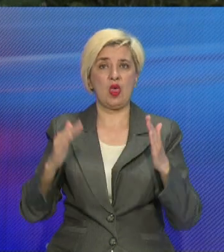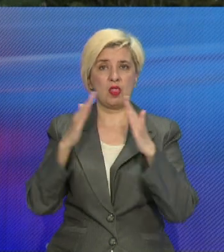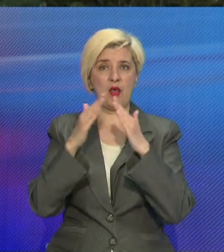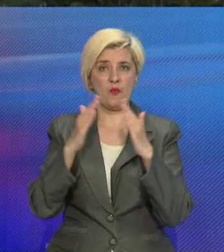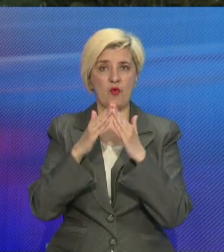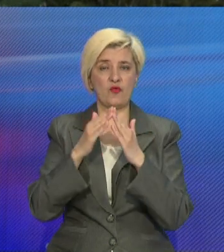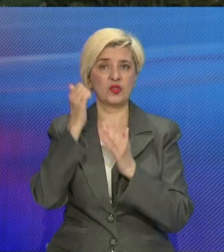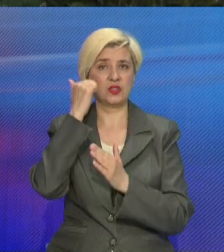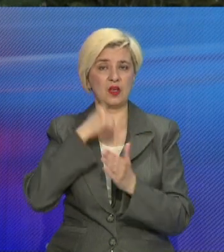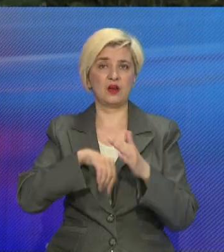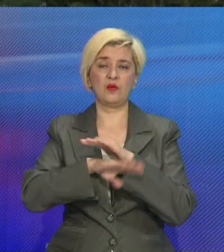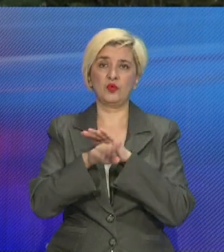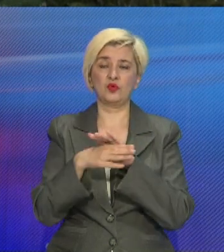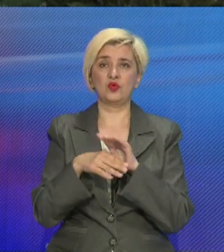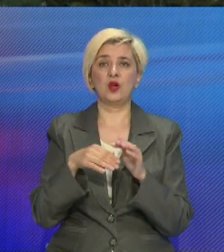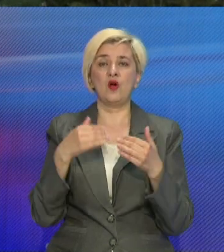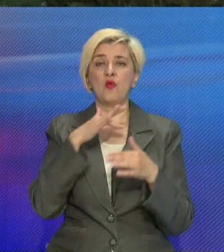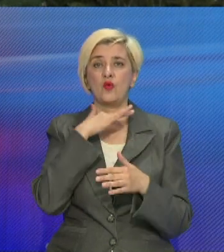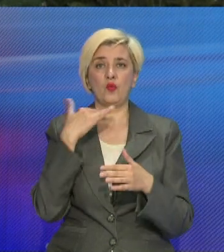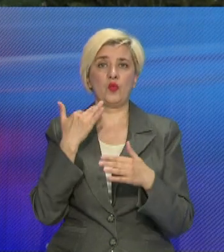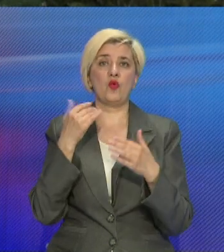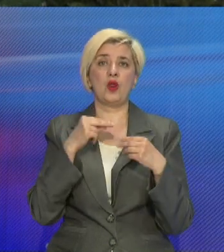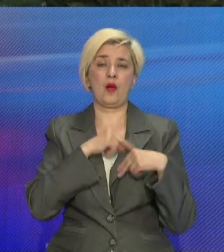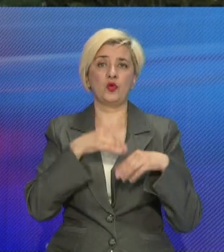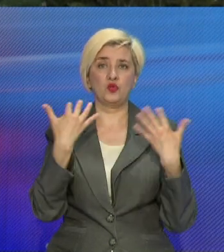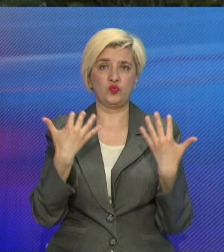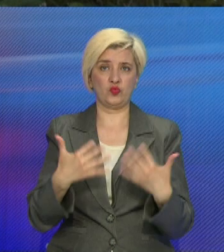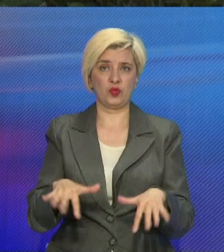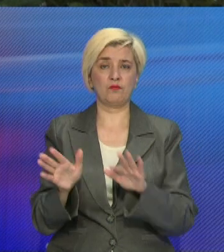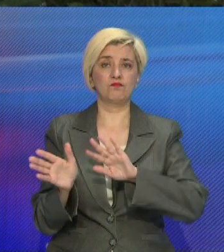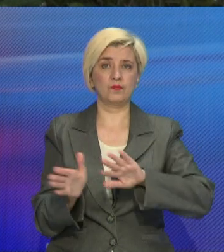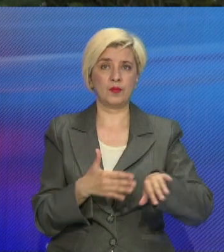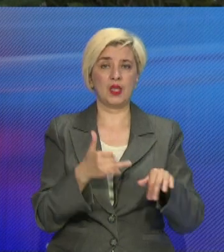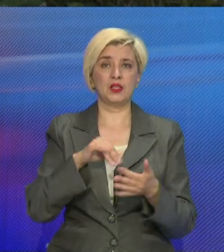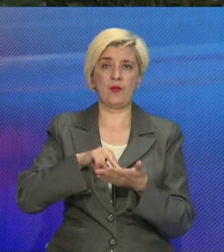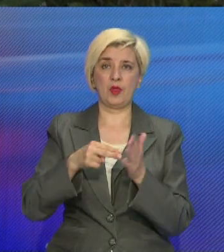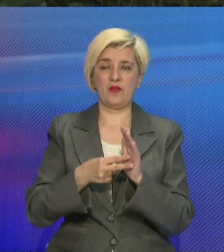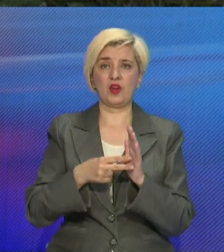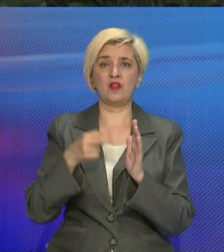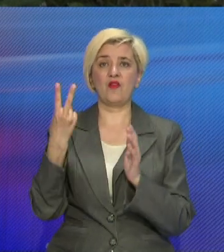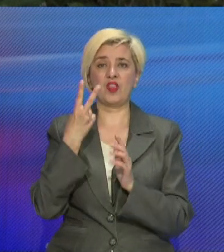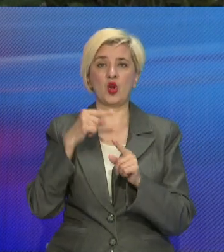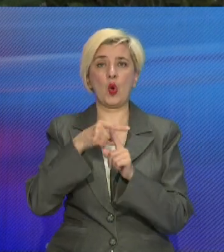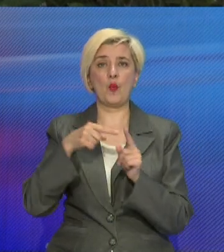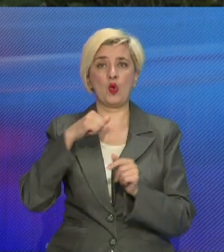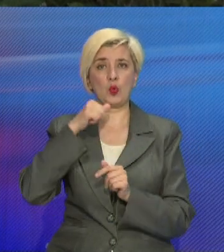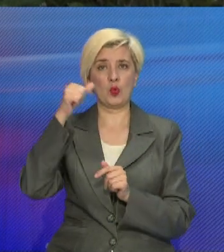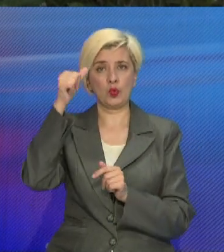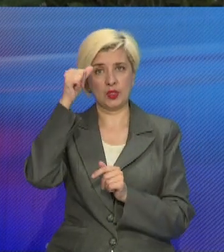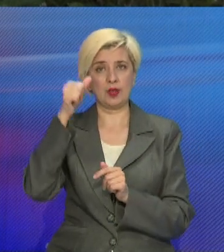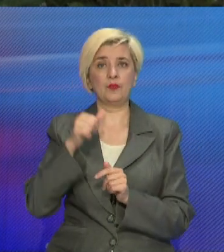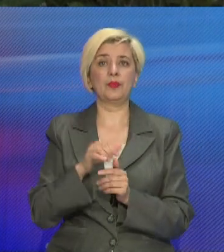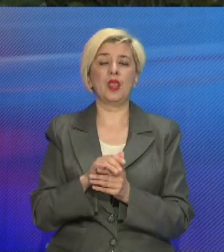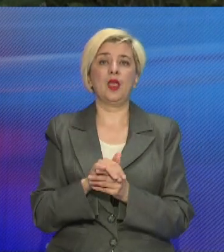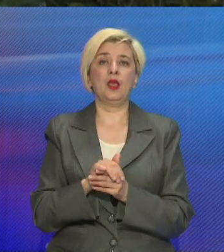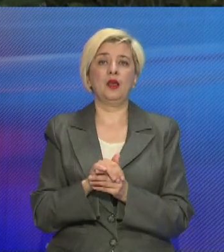области проведена уже и запланирована на второе полугодие, поэтому постепенно мы, безусловно, наведем порядок, дойдем до каждого